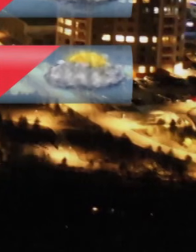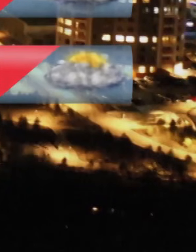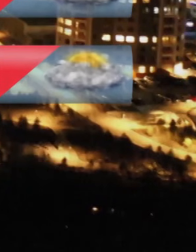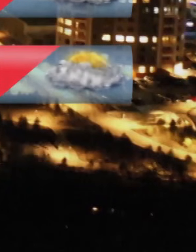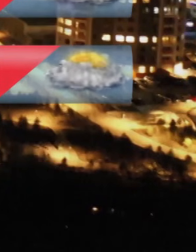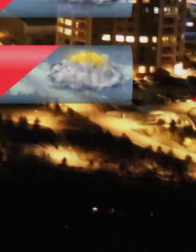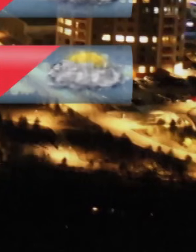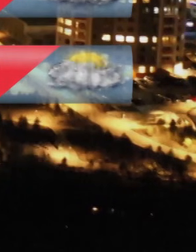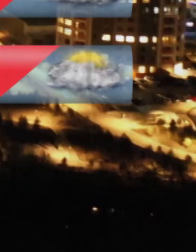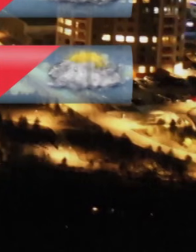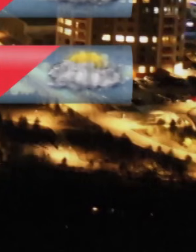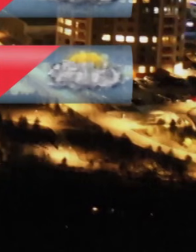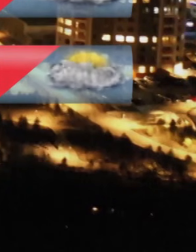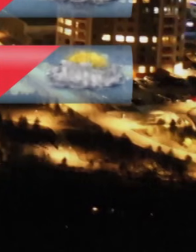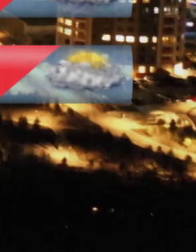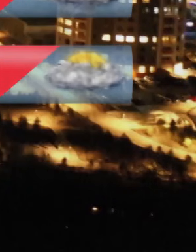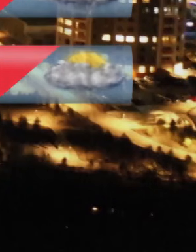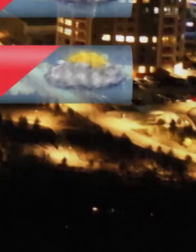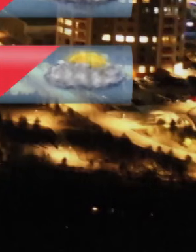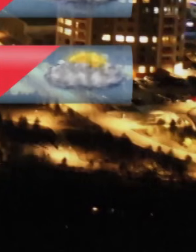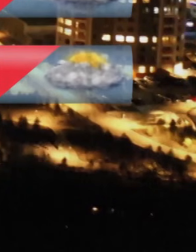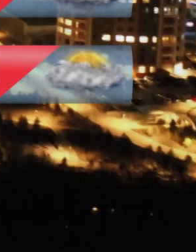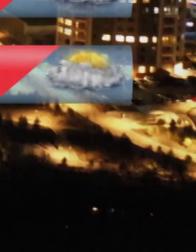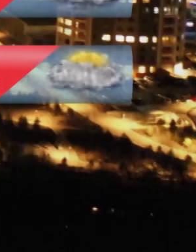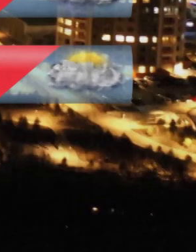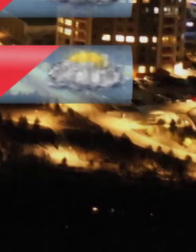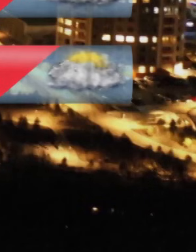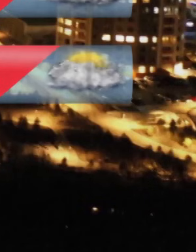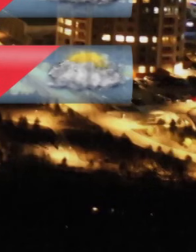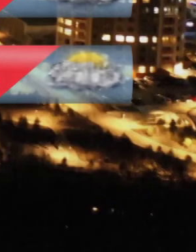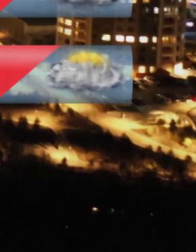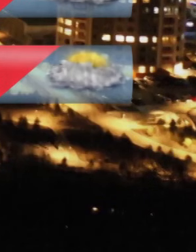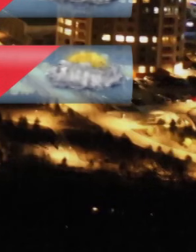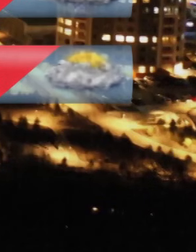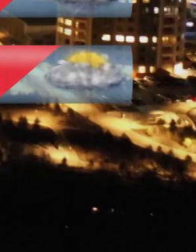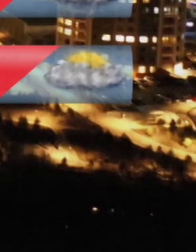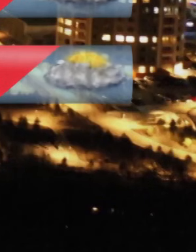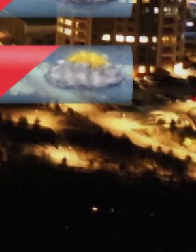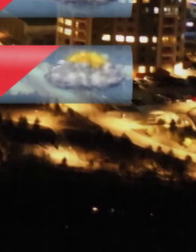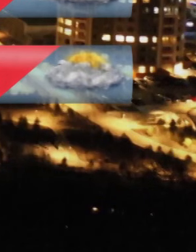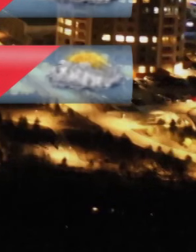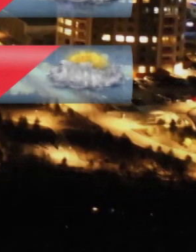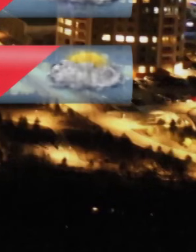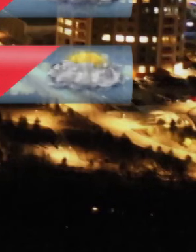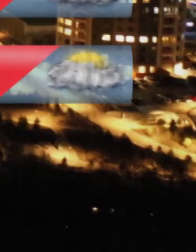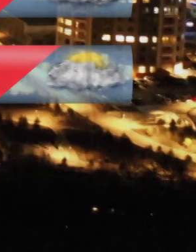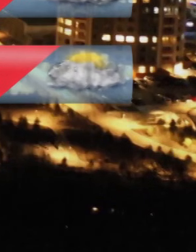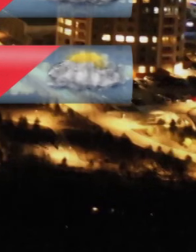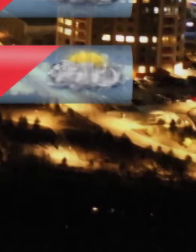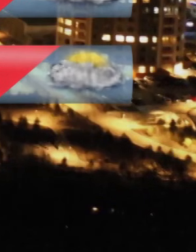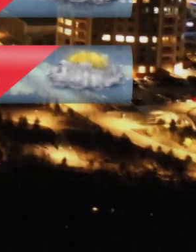дулаан. Харин бэм гарагт бол бороотой байж шөнө 15 өдөртөө 24 хэм дулаан багнэ. Өдөр та бүхэн цаг агаарын